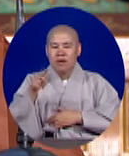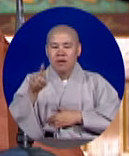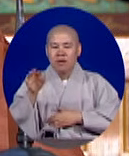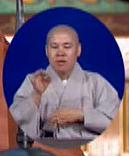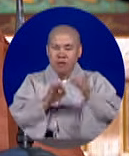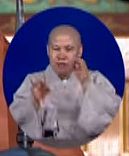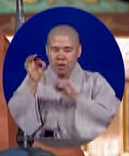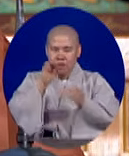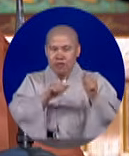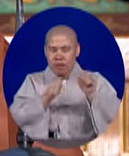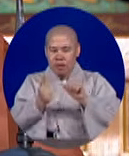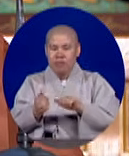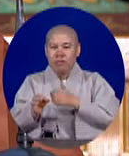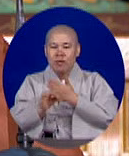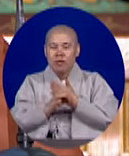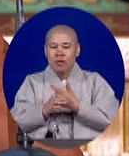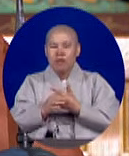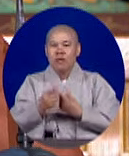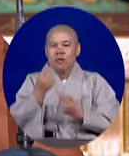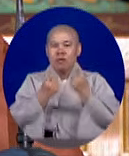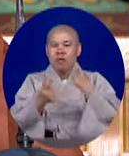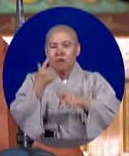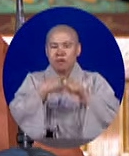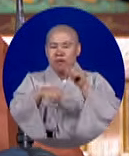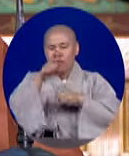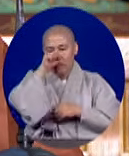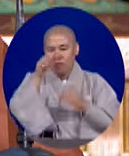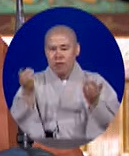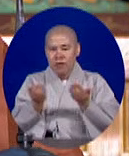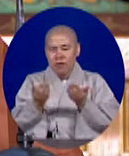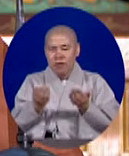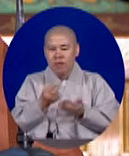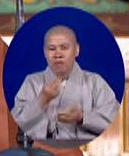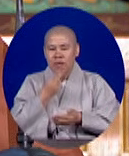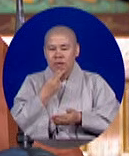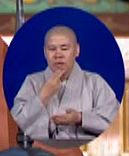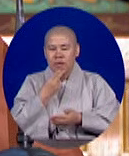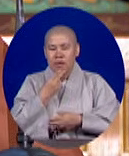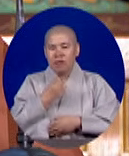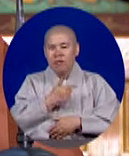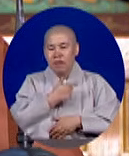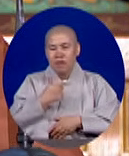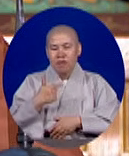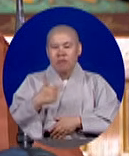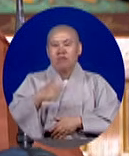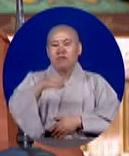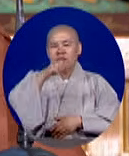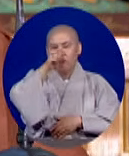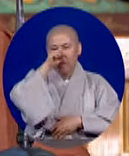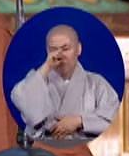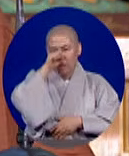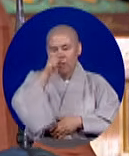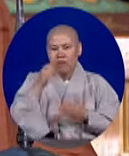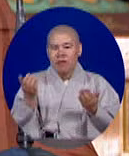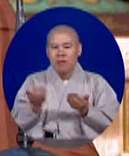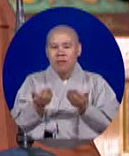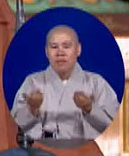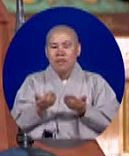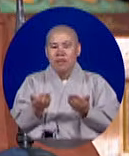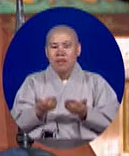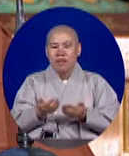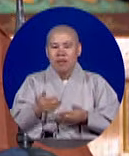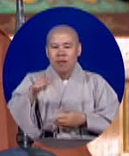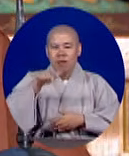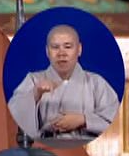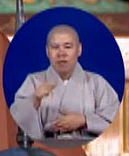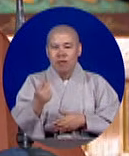그거보다 더 좋은 일이 어디 있겠어요. 참 기가 막힐 일 아닙니까? 그런데 고려